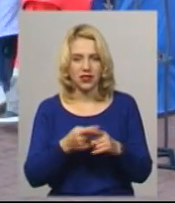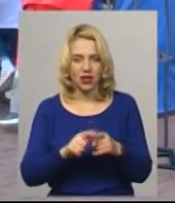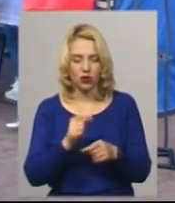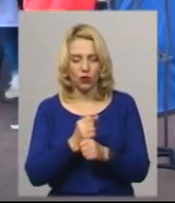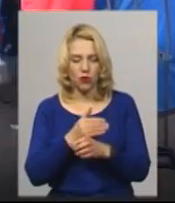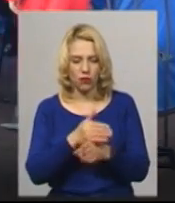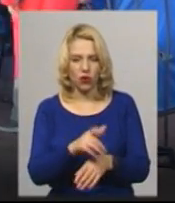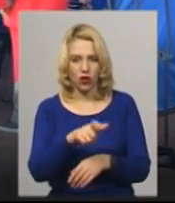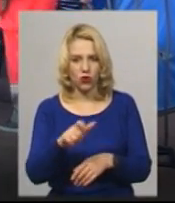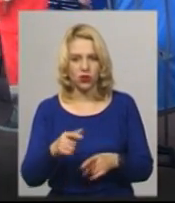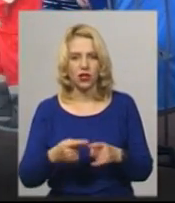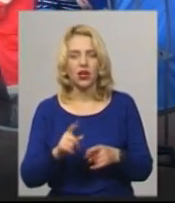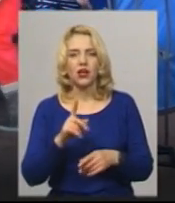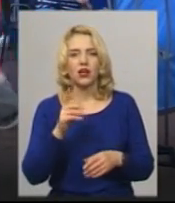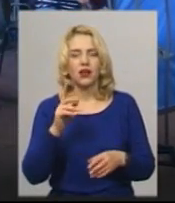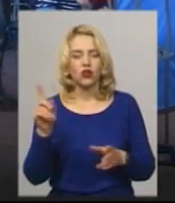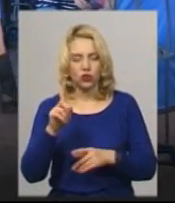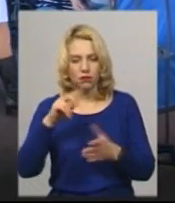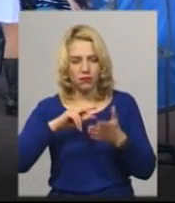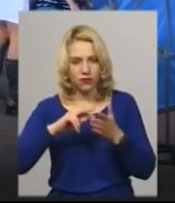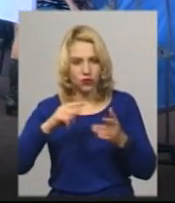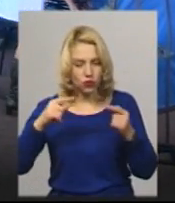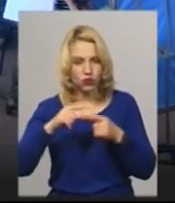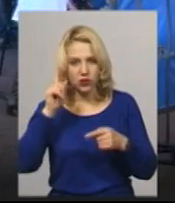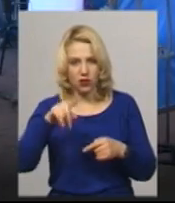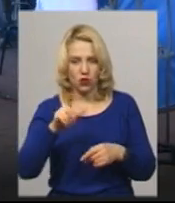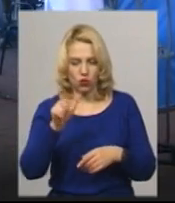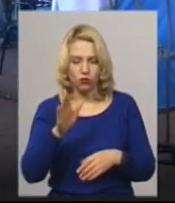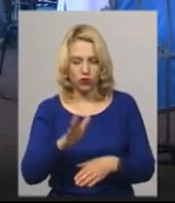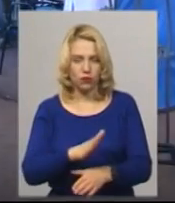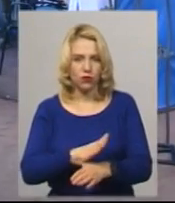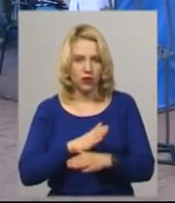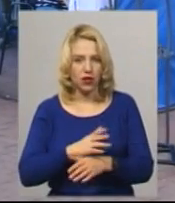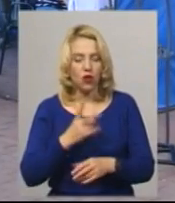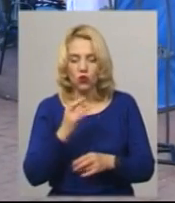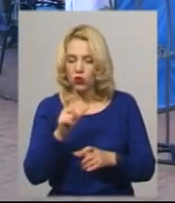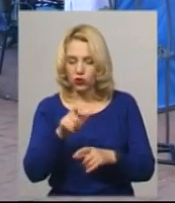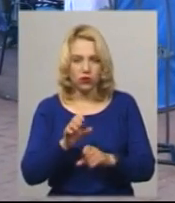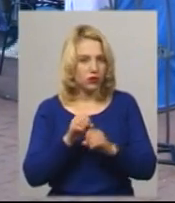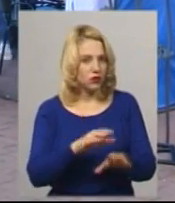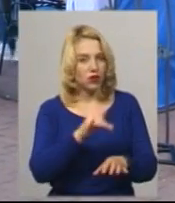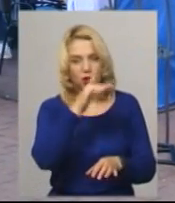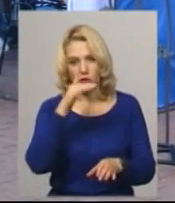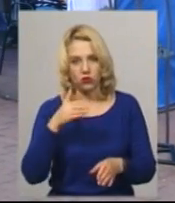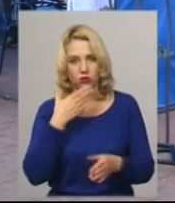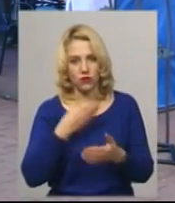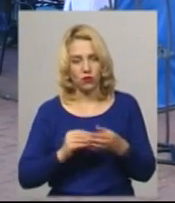прогноз відносно життя яких неблагоприємний. Проте ми не можемо їх покинути наодинці зі своїми проблемами. Наше